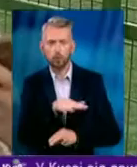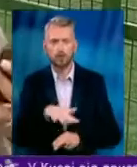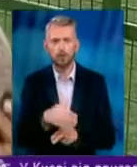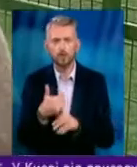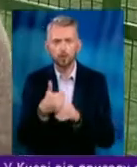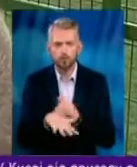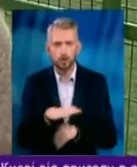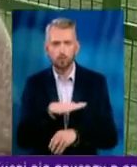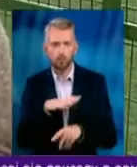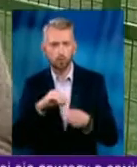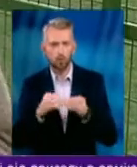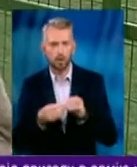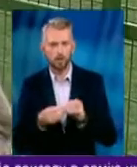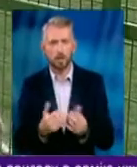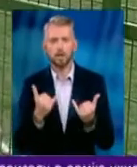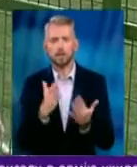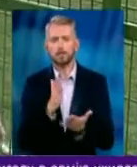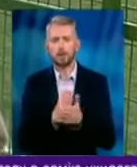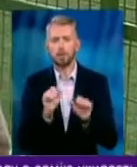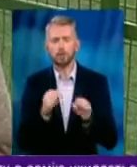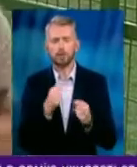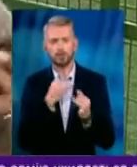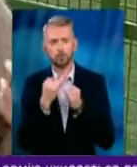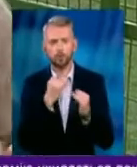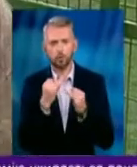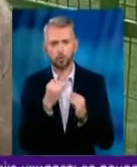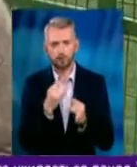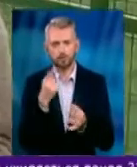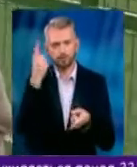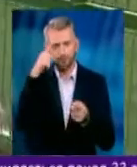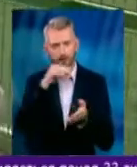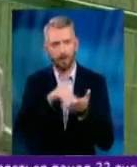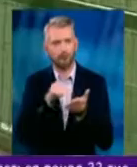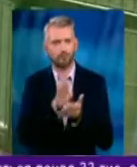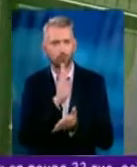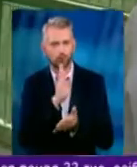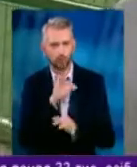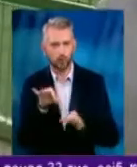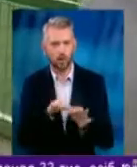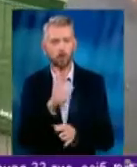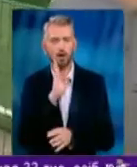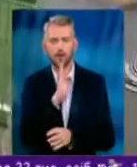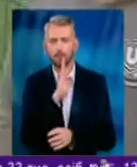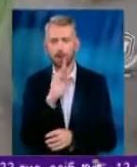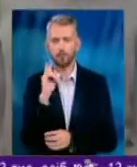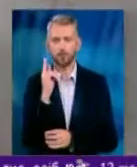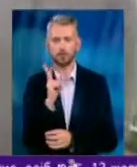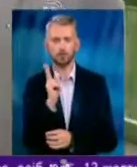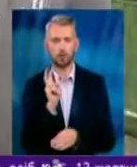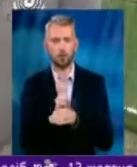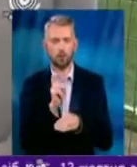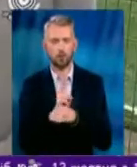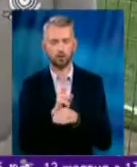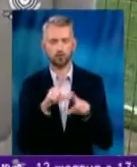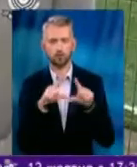вже були певні проблеми. Зараз маємо можливість поспілкуватися із авторкою проекту, мамою дитини, яка